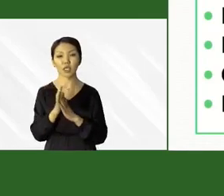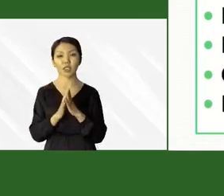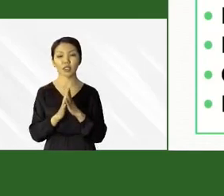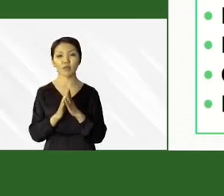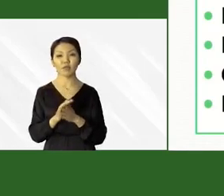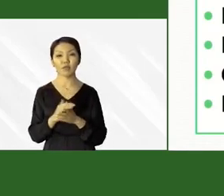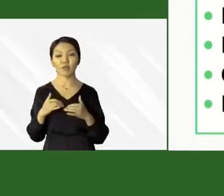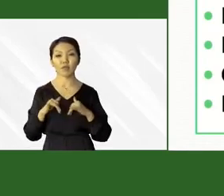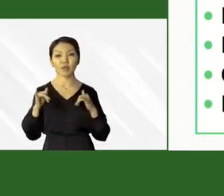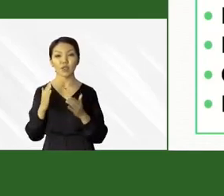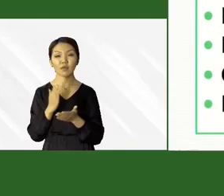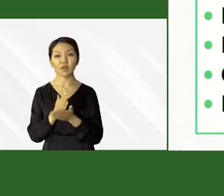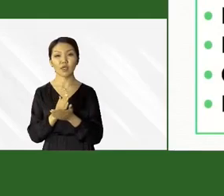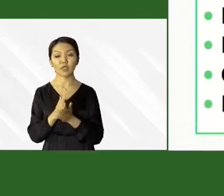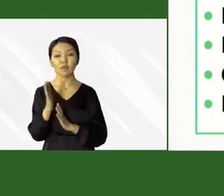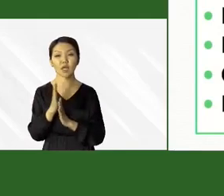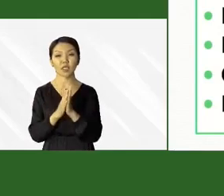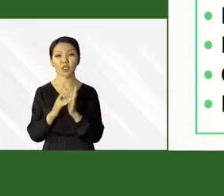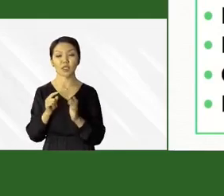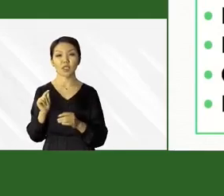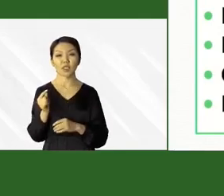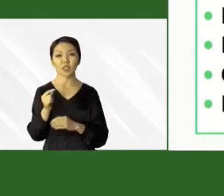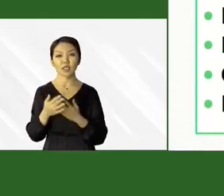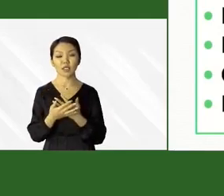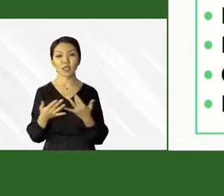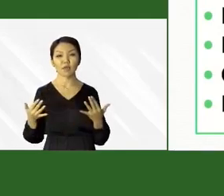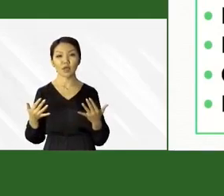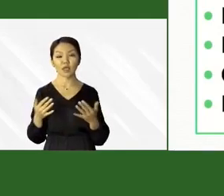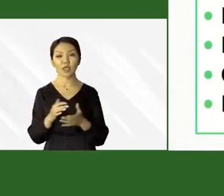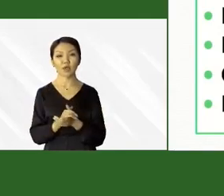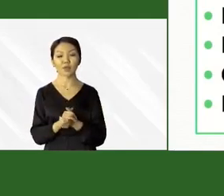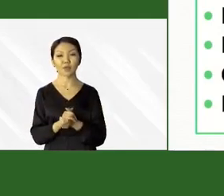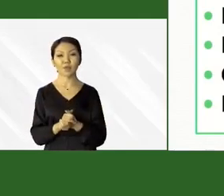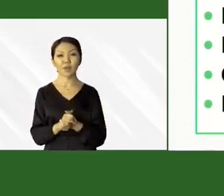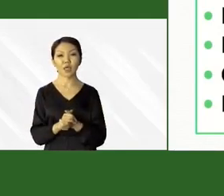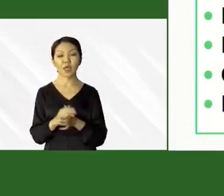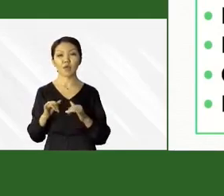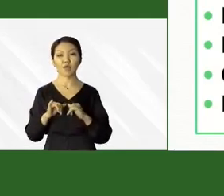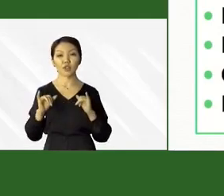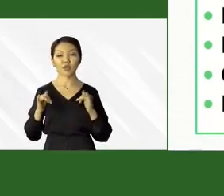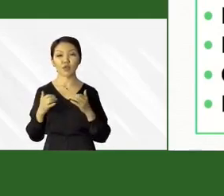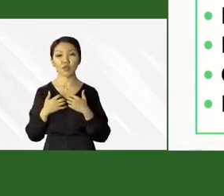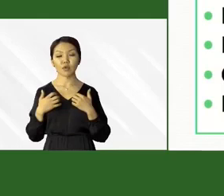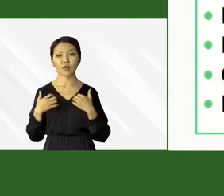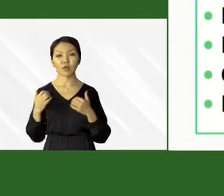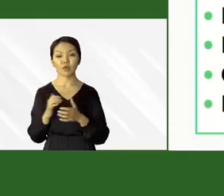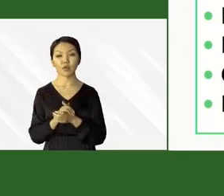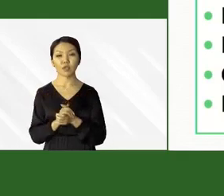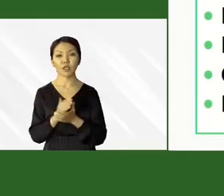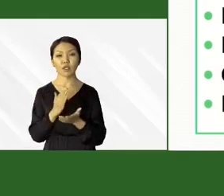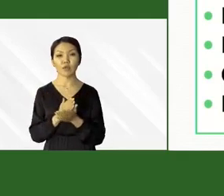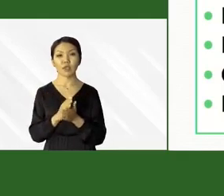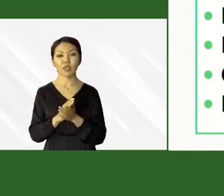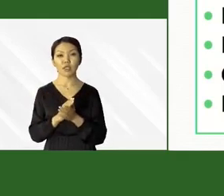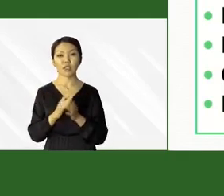важным является выращивание зерновых культур, а в животноводстве ведущей отраслью является тонкорунное